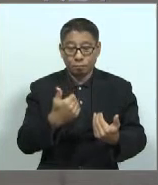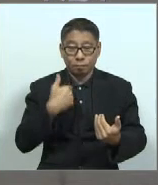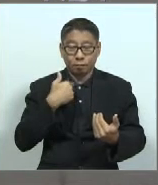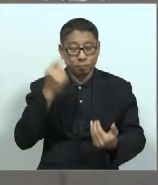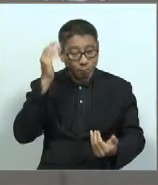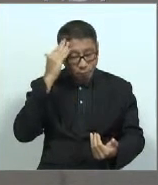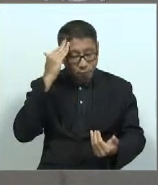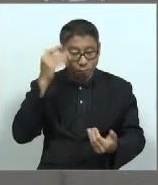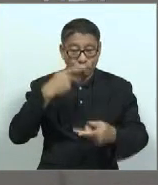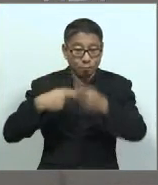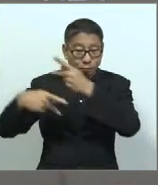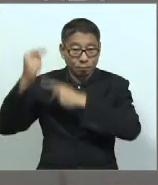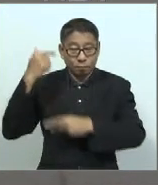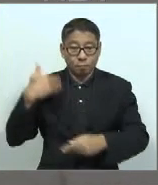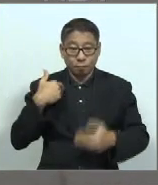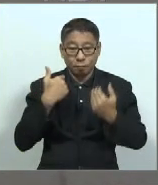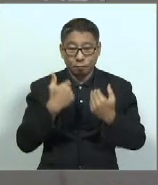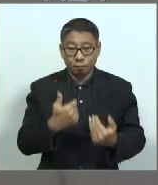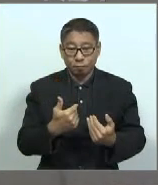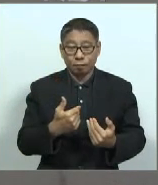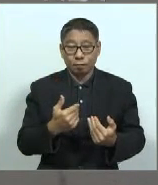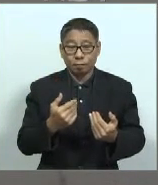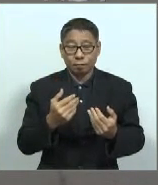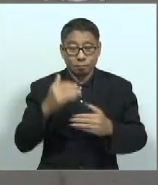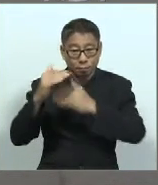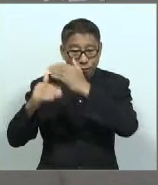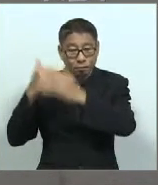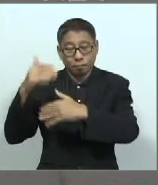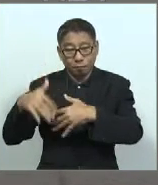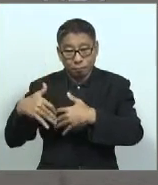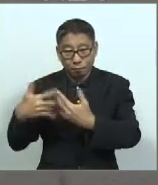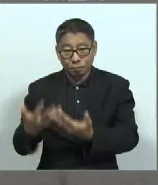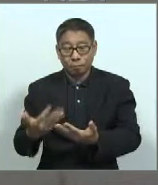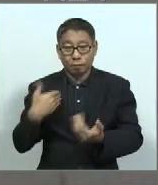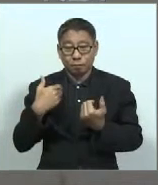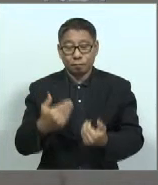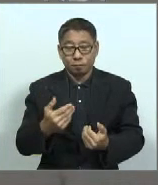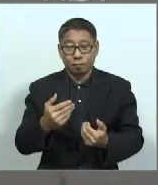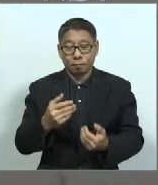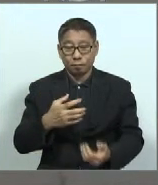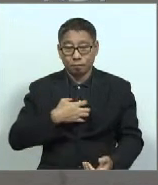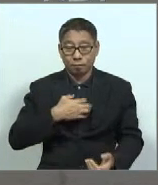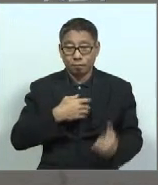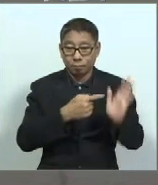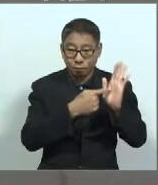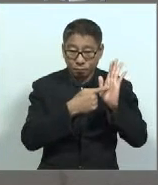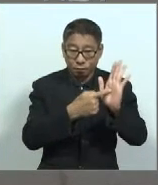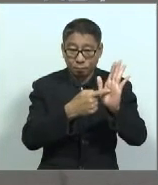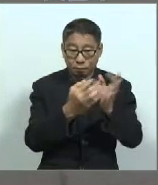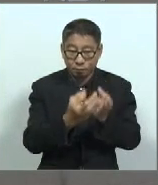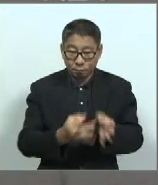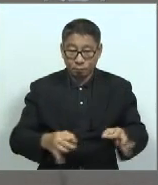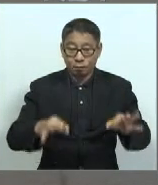จะได้รู้ว่าประวัติศาสตร์ของเรานั้นมีการพัฒนาการมาอย่างไรนะครับสิ่งที่ผมอยากจะยกอันสำคั